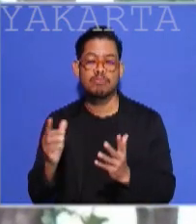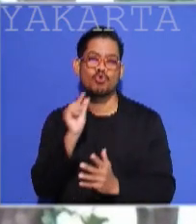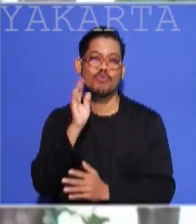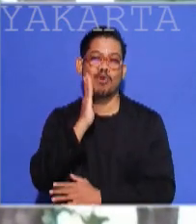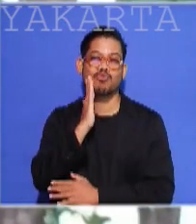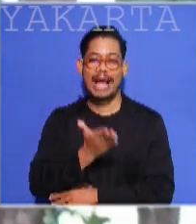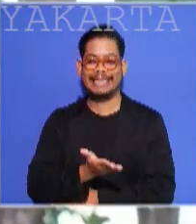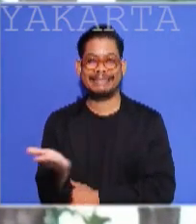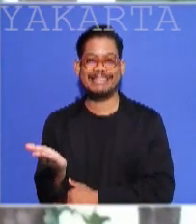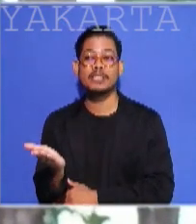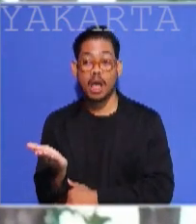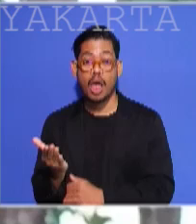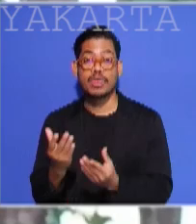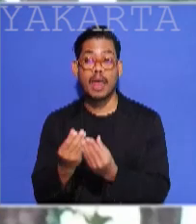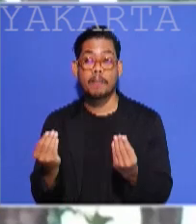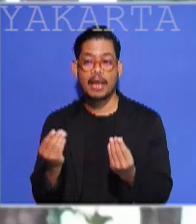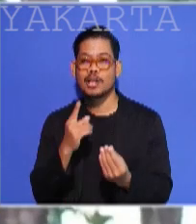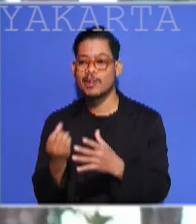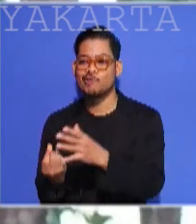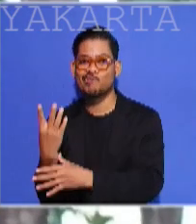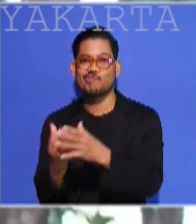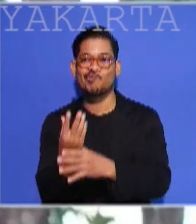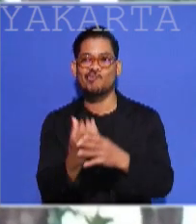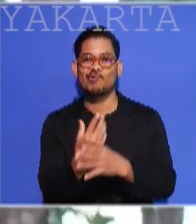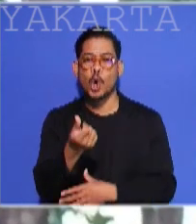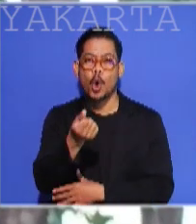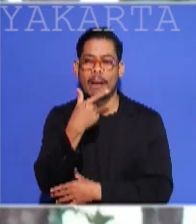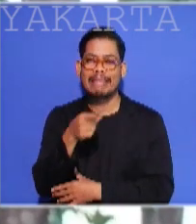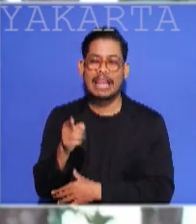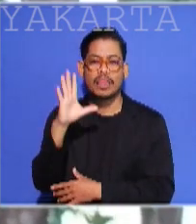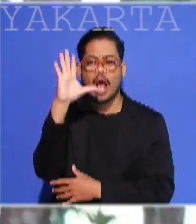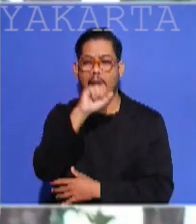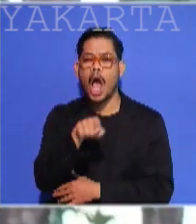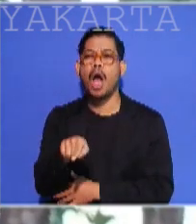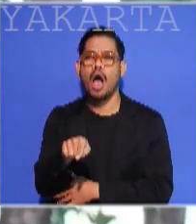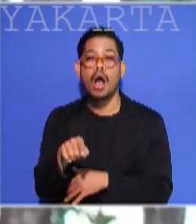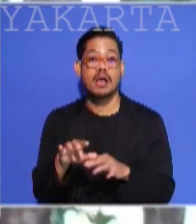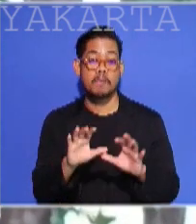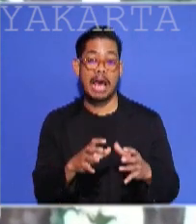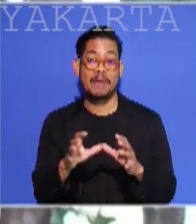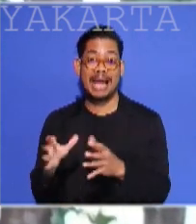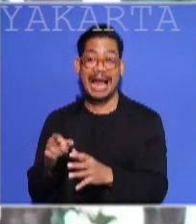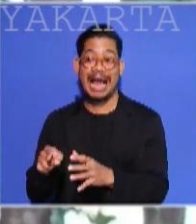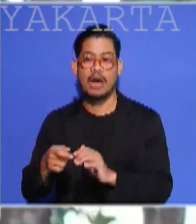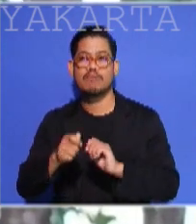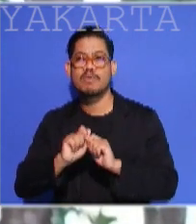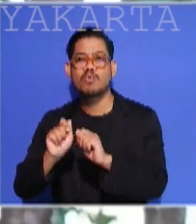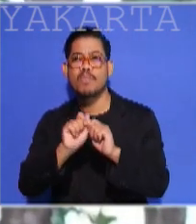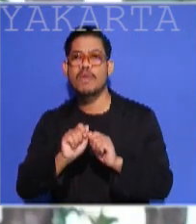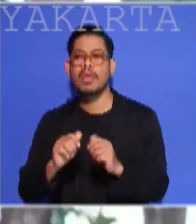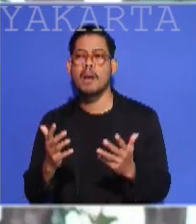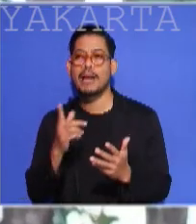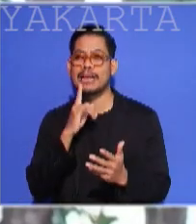tanaman obat, kemudian ada paket-paketnya juga yang di sini. Jadi nanti ada sampai paket yang meracik jamu,